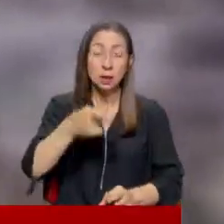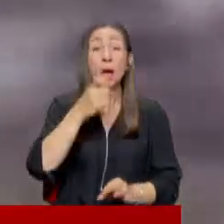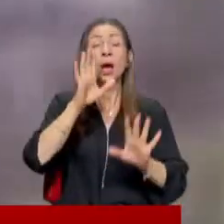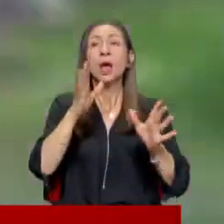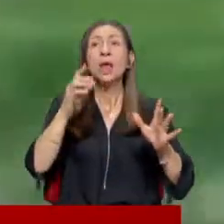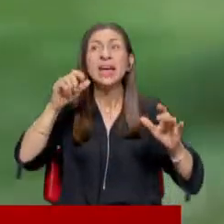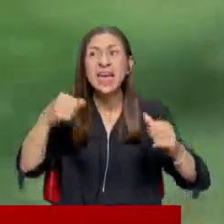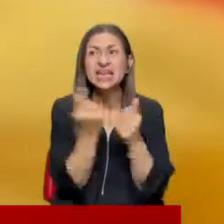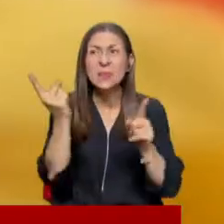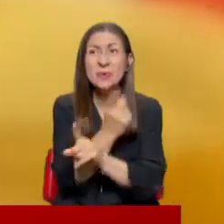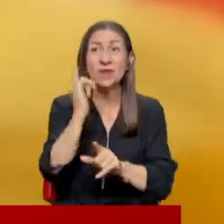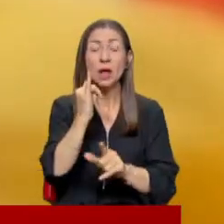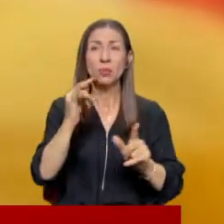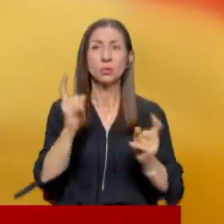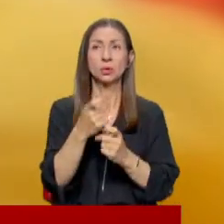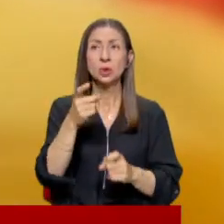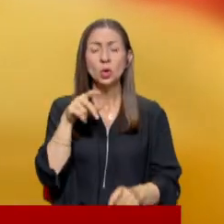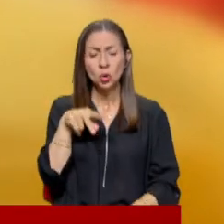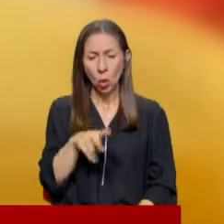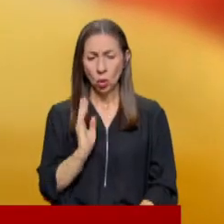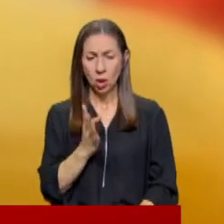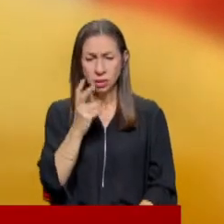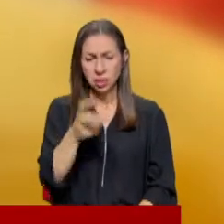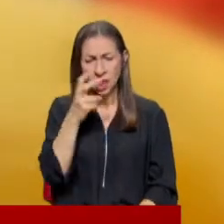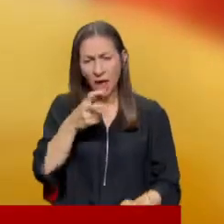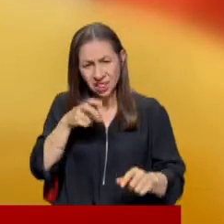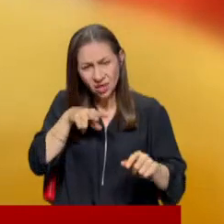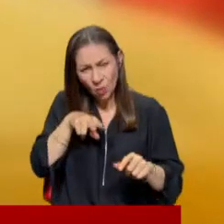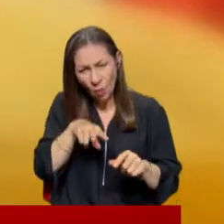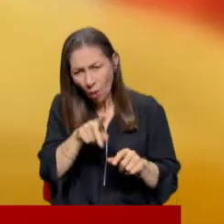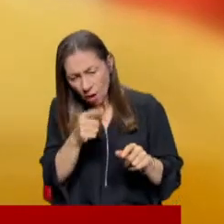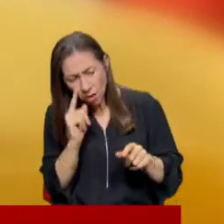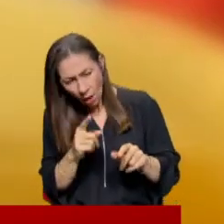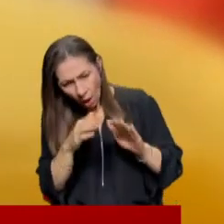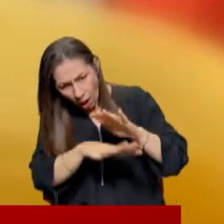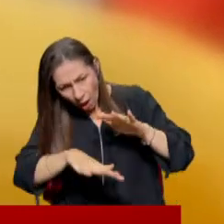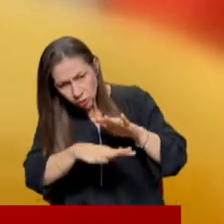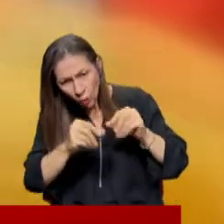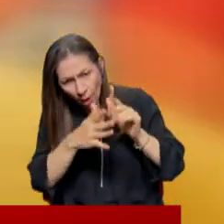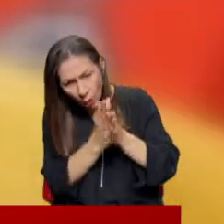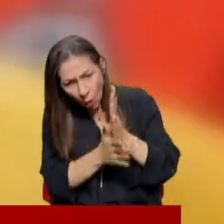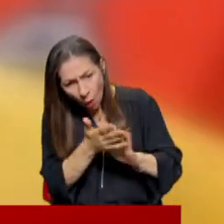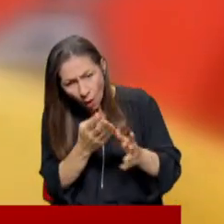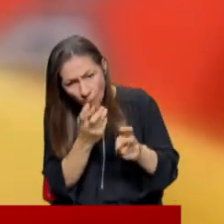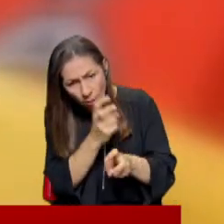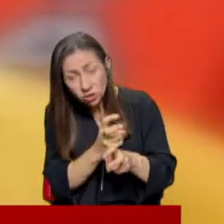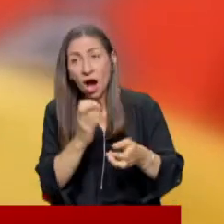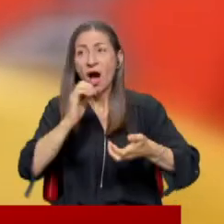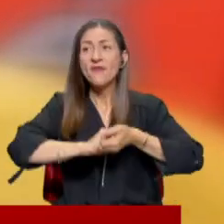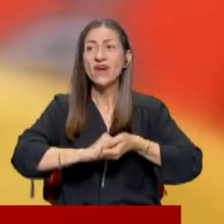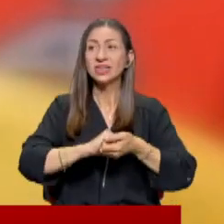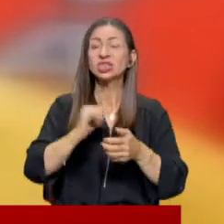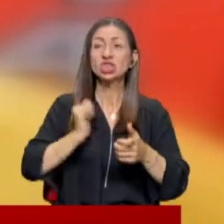Facianın eşiğinden dönüldü. Bir anda yolun kenarında tren raylarının altının boşaldığını fark ettim. Menfez patlamıştı. AFAD Genel